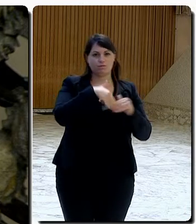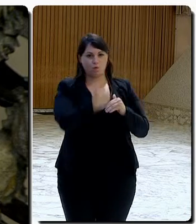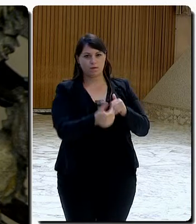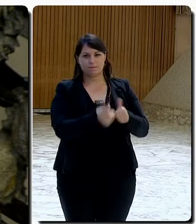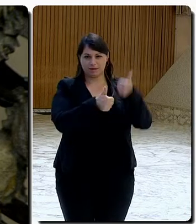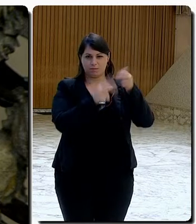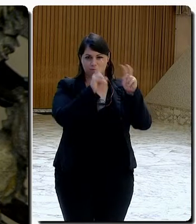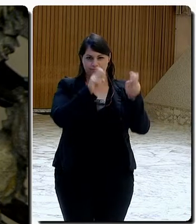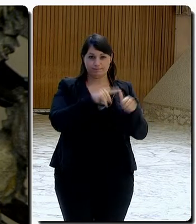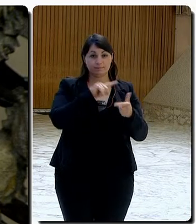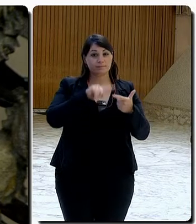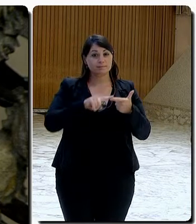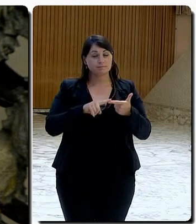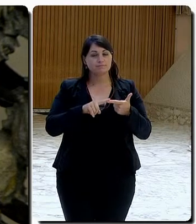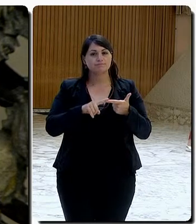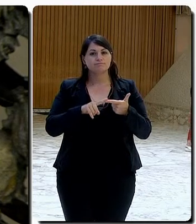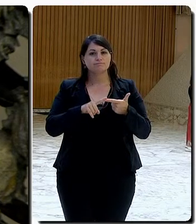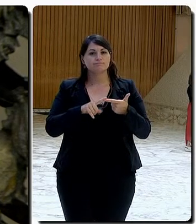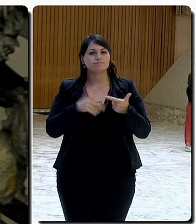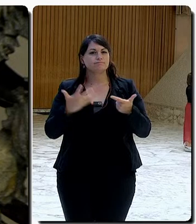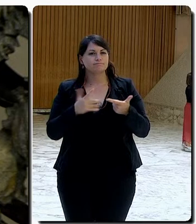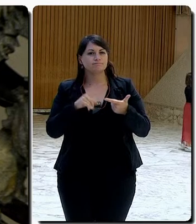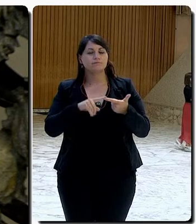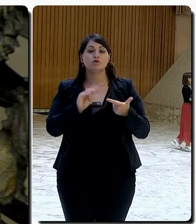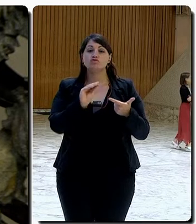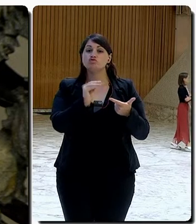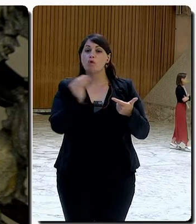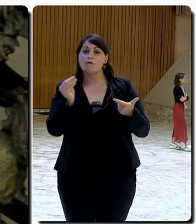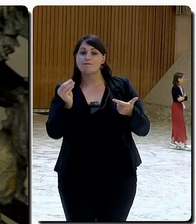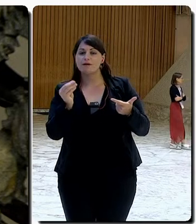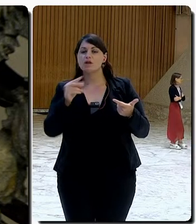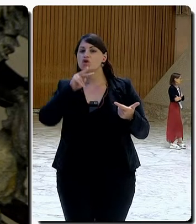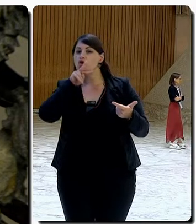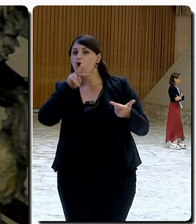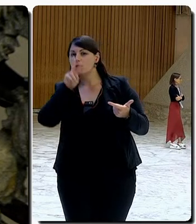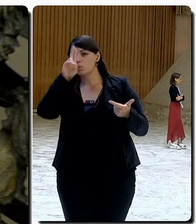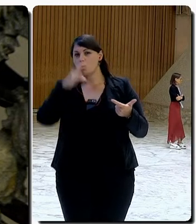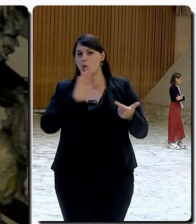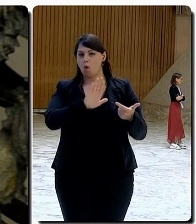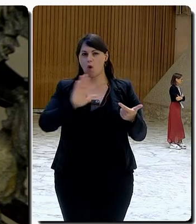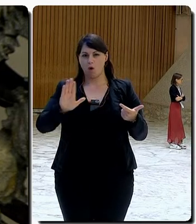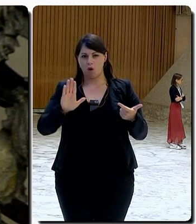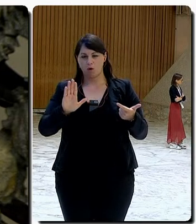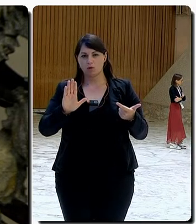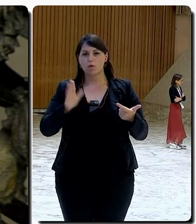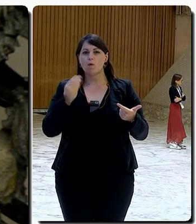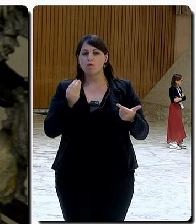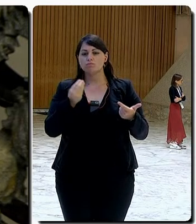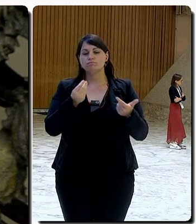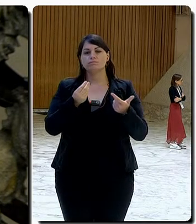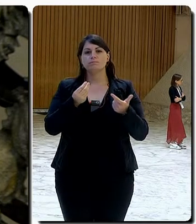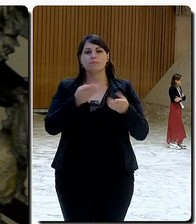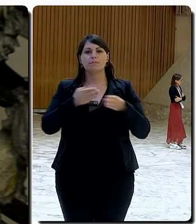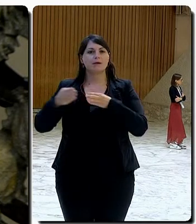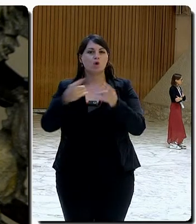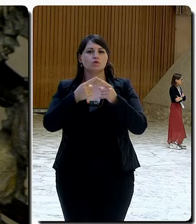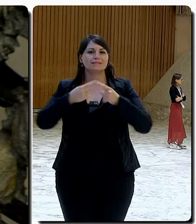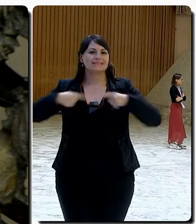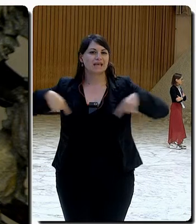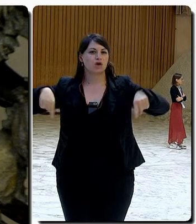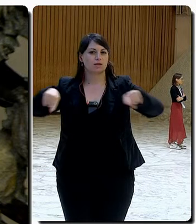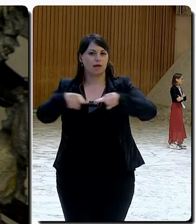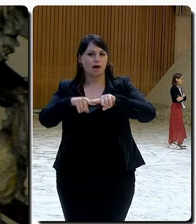primo. Nel secondo tratteremo del ruolo dei giovani e dei nonni nel cammino sinodale e del